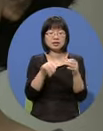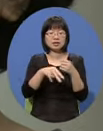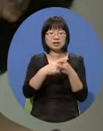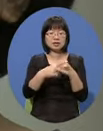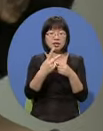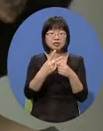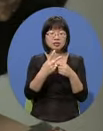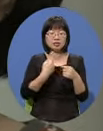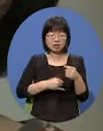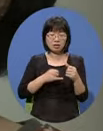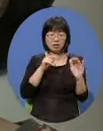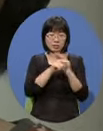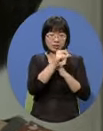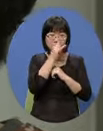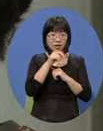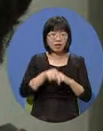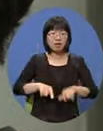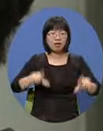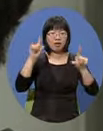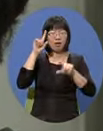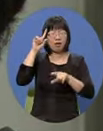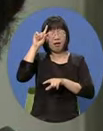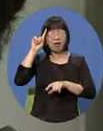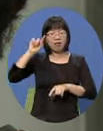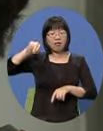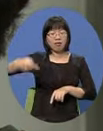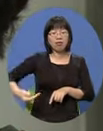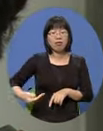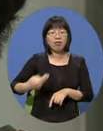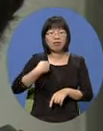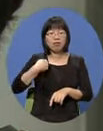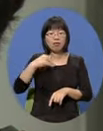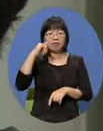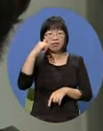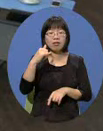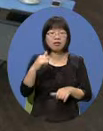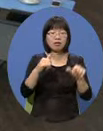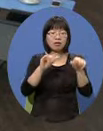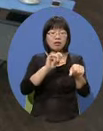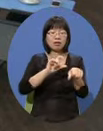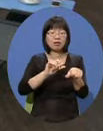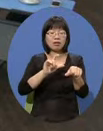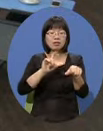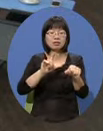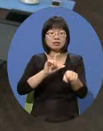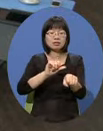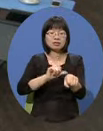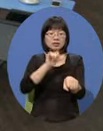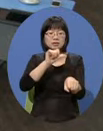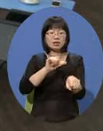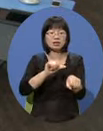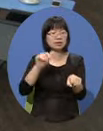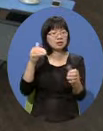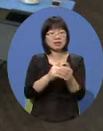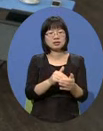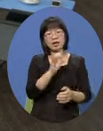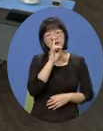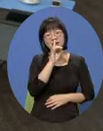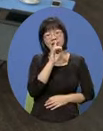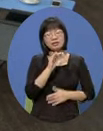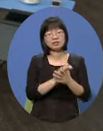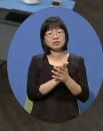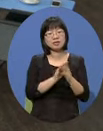2학년짜리 갔었는데 저 그날 진짜 혈압으로 쓰러질 뻔했어요. 연락이 5시까지가 안 돼가지고. 그러니까 이게 친구네 집 가는